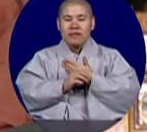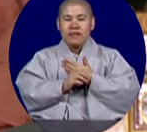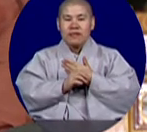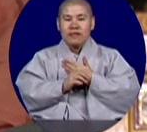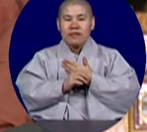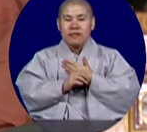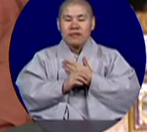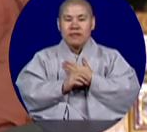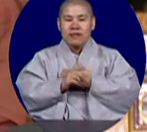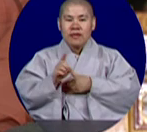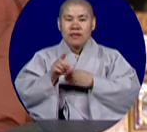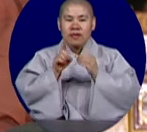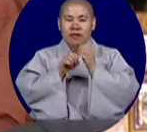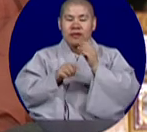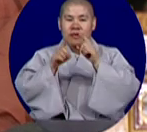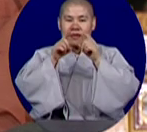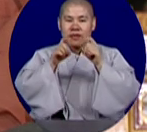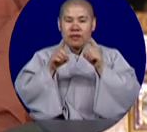어느 절에